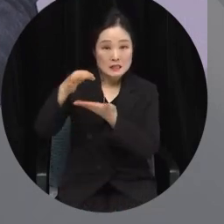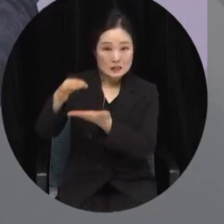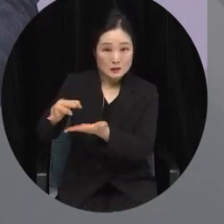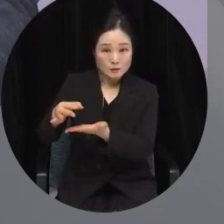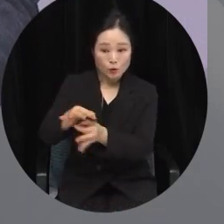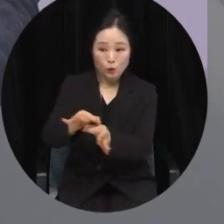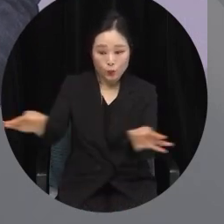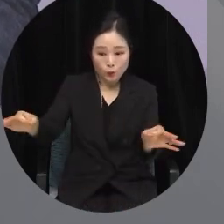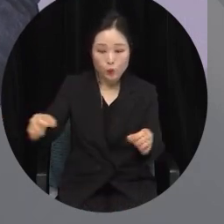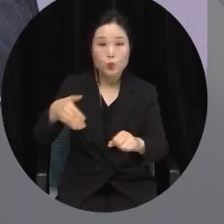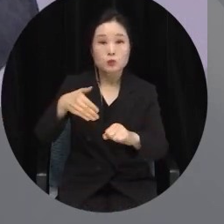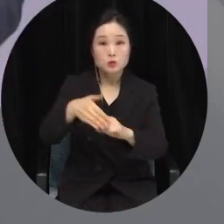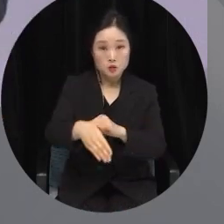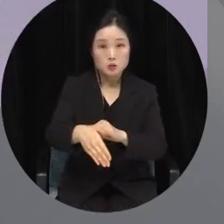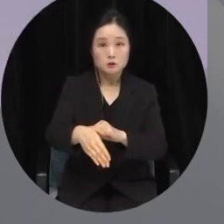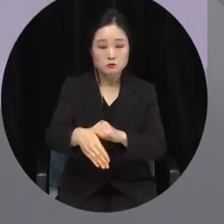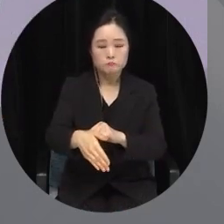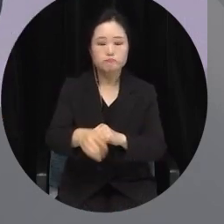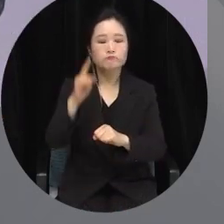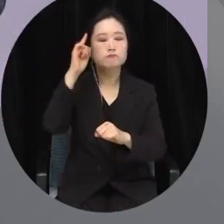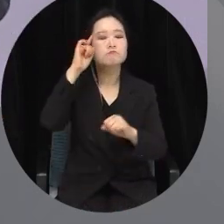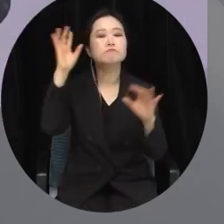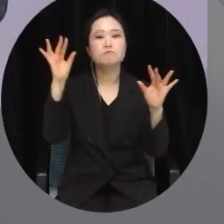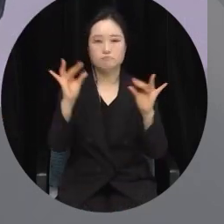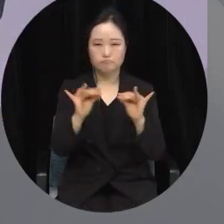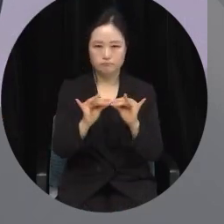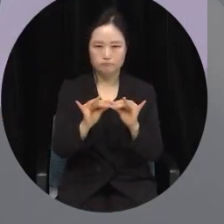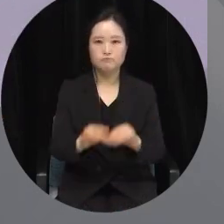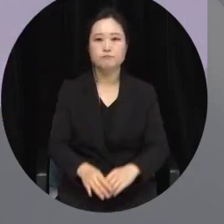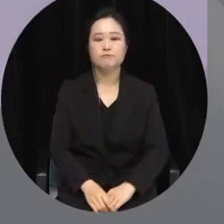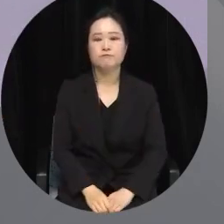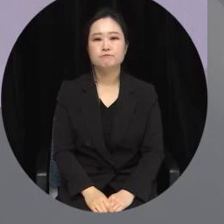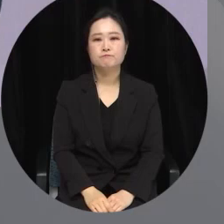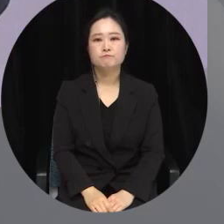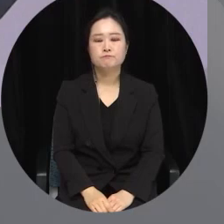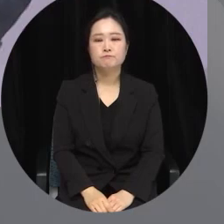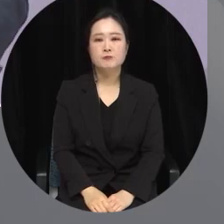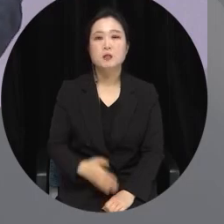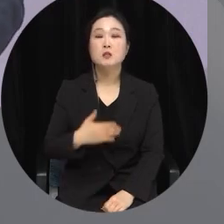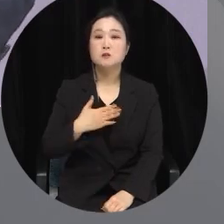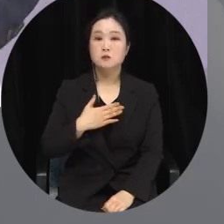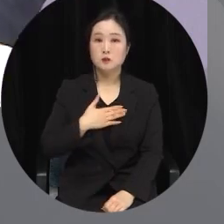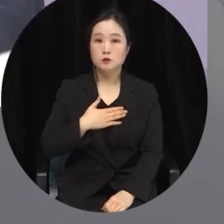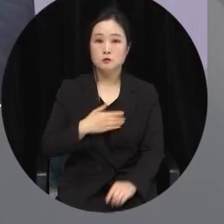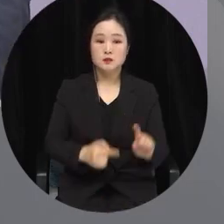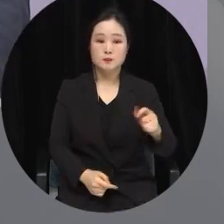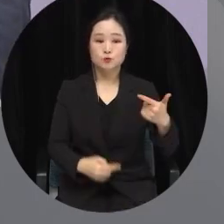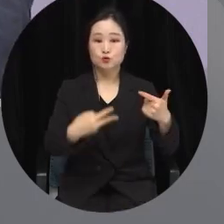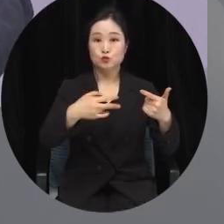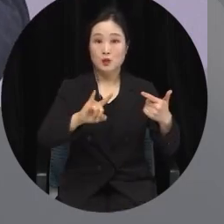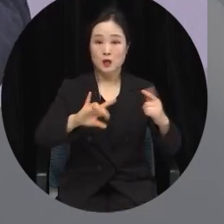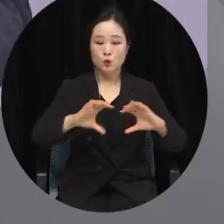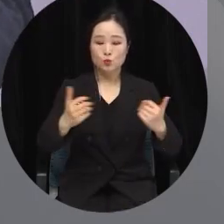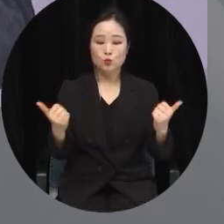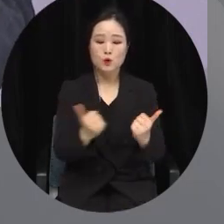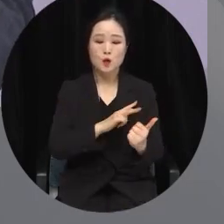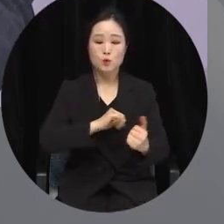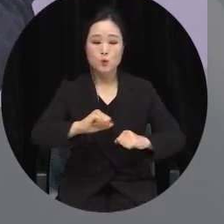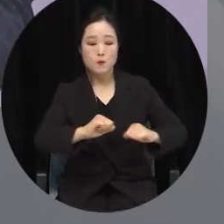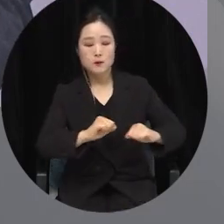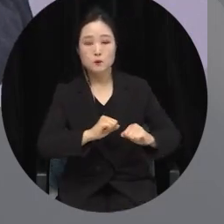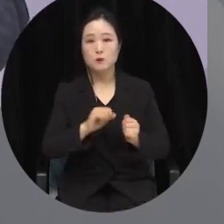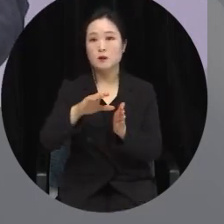후보님도 적극 찬성하신다고 생각됩니다. 저는 16대 국회의원으로 활동할 때